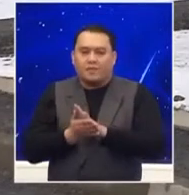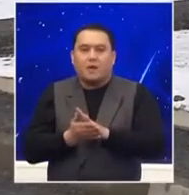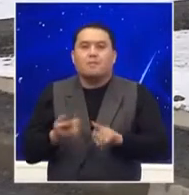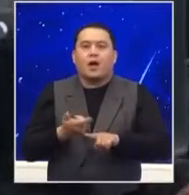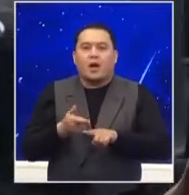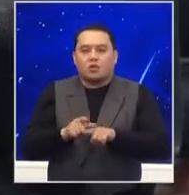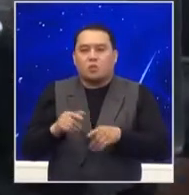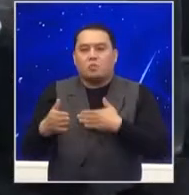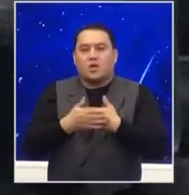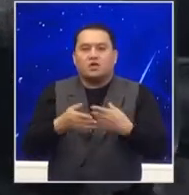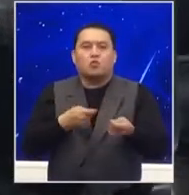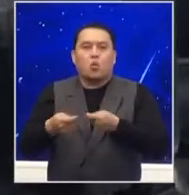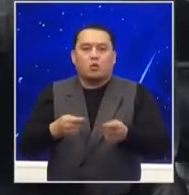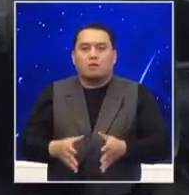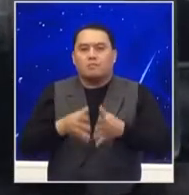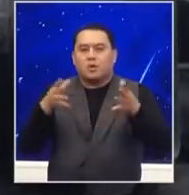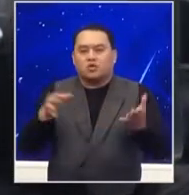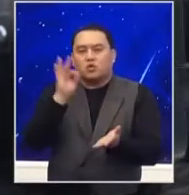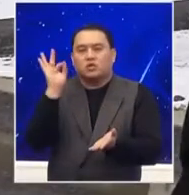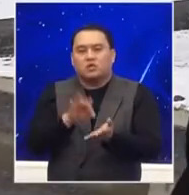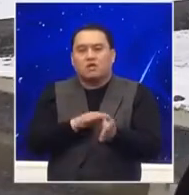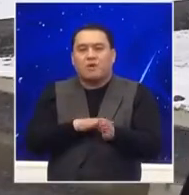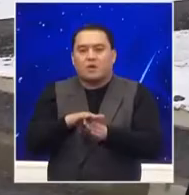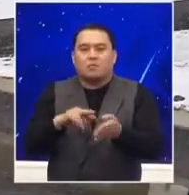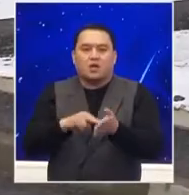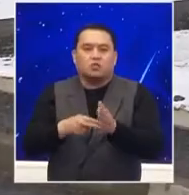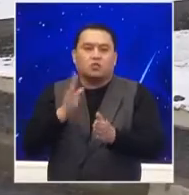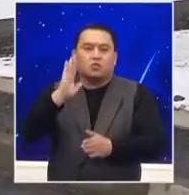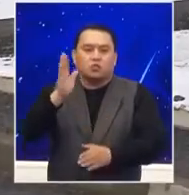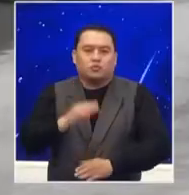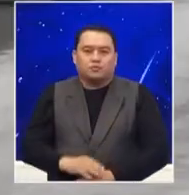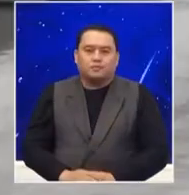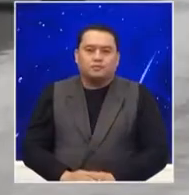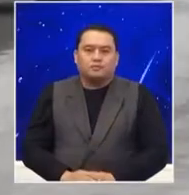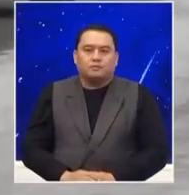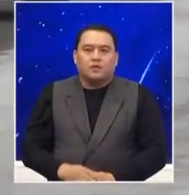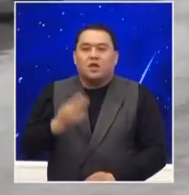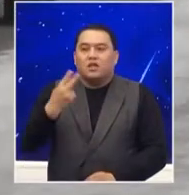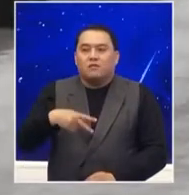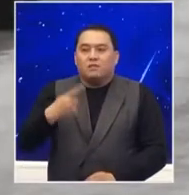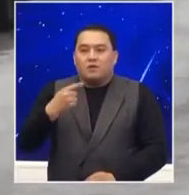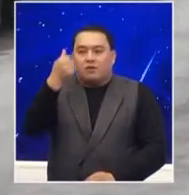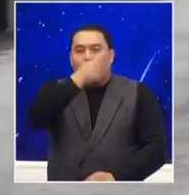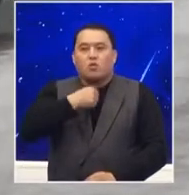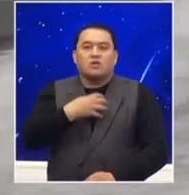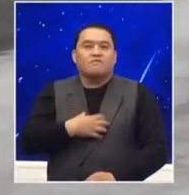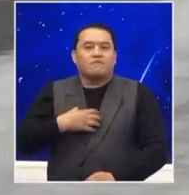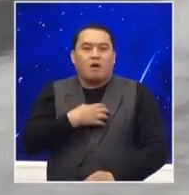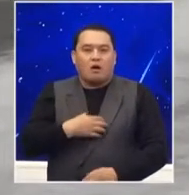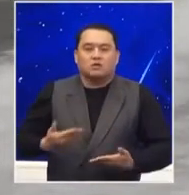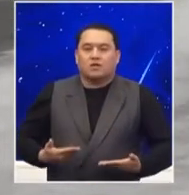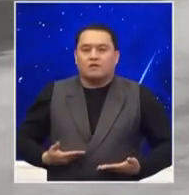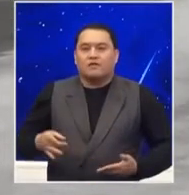Поэтому перед руководством района стоит большая задача по реализации планов на будущий год. 2021 год – важный период для